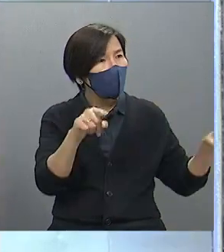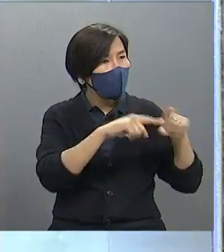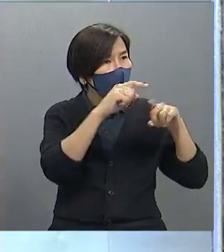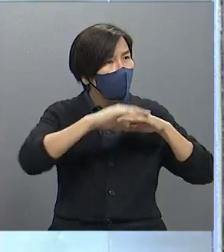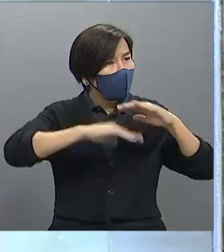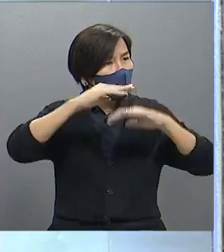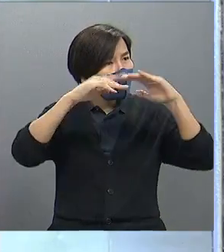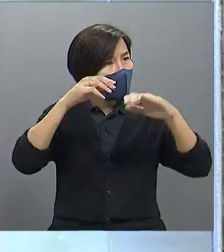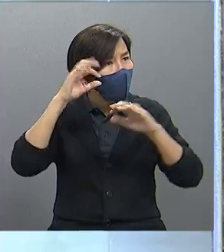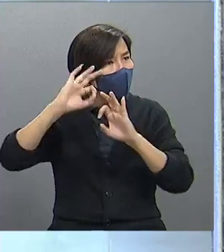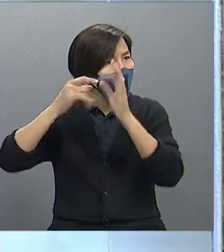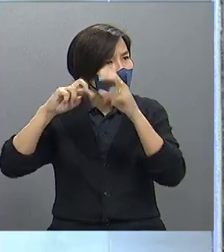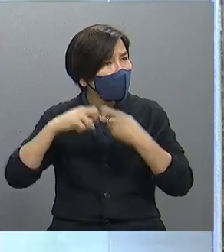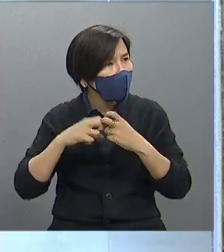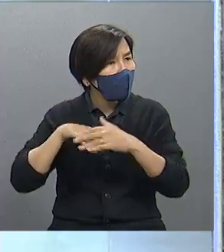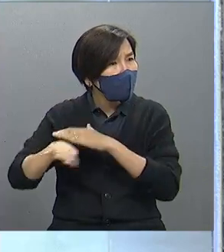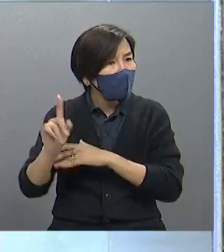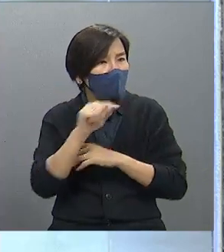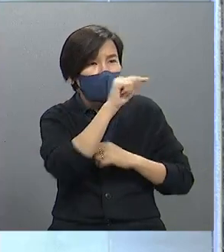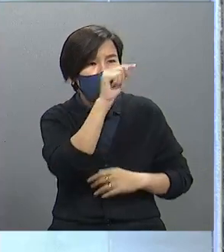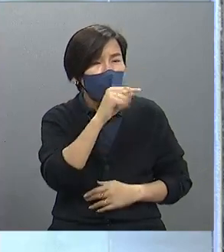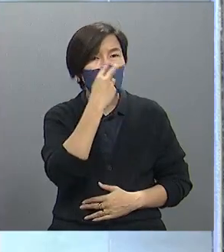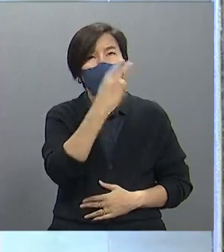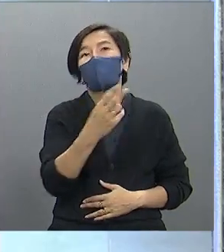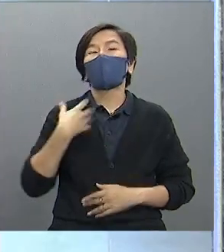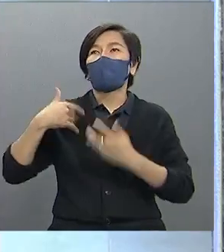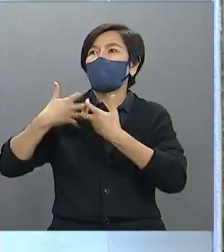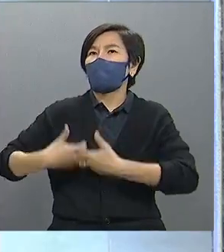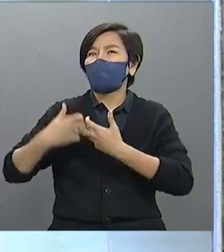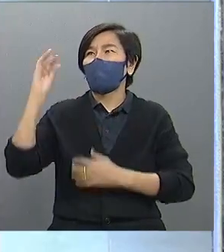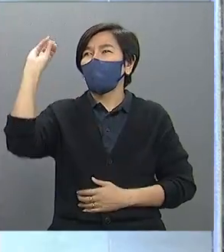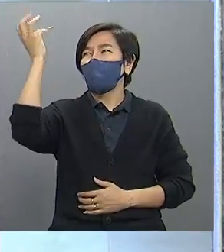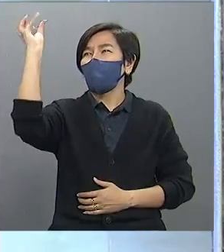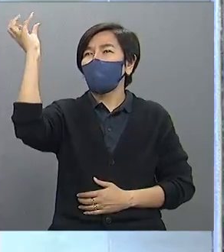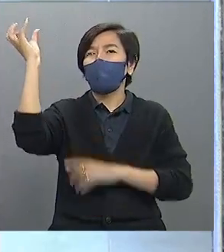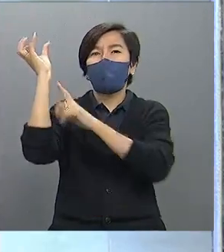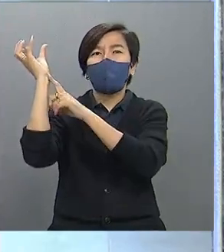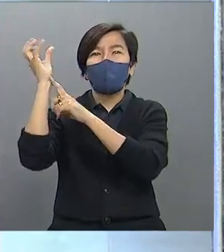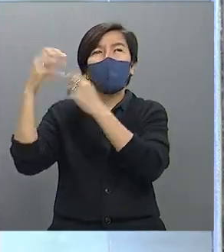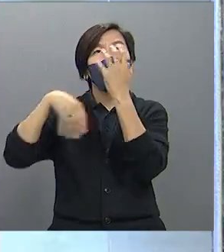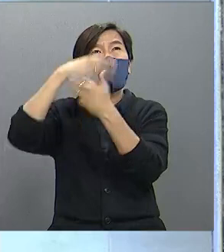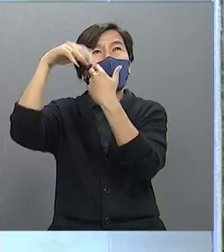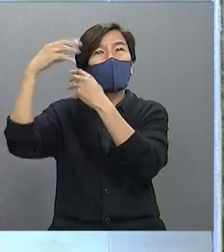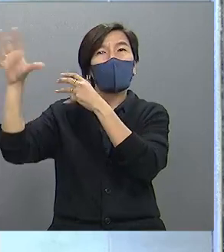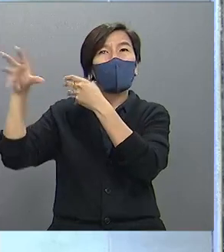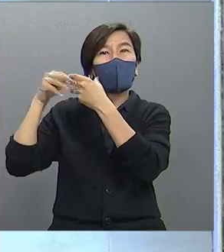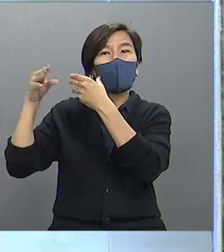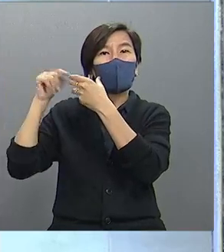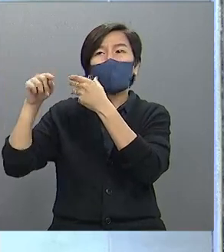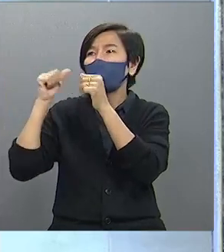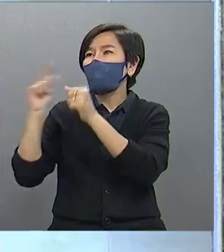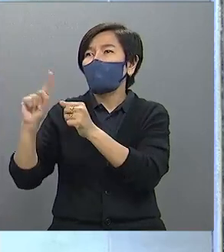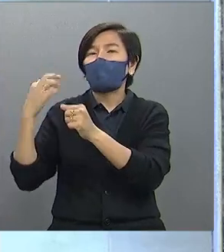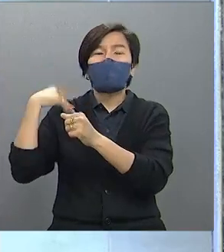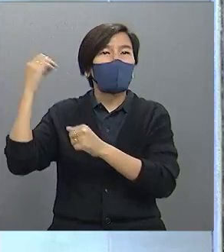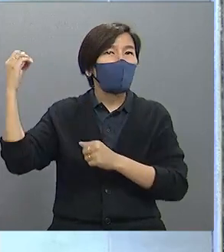โงแรนเพรว่า SmallTeter เช็ง่ายมากเลยแล้วก็สำคัญคือไปสติสำคัที่